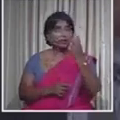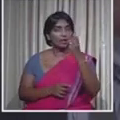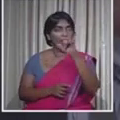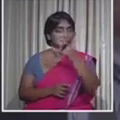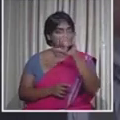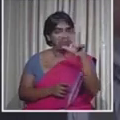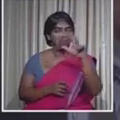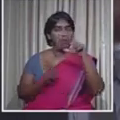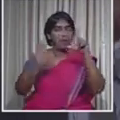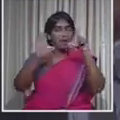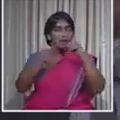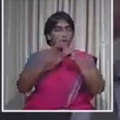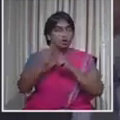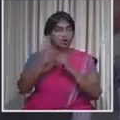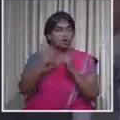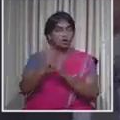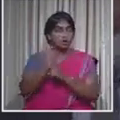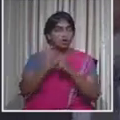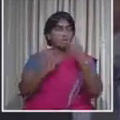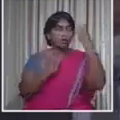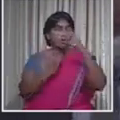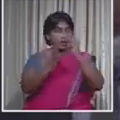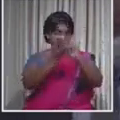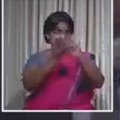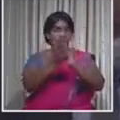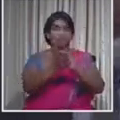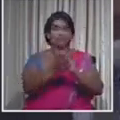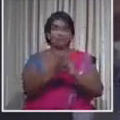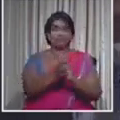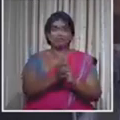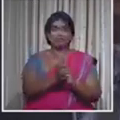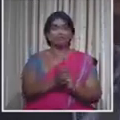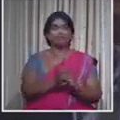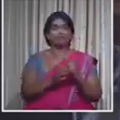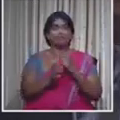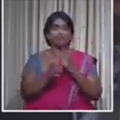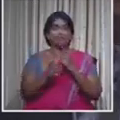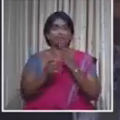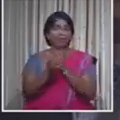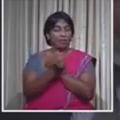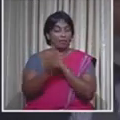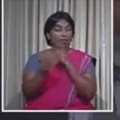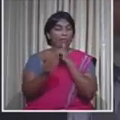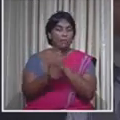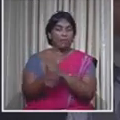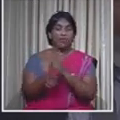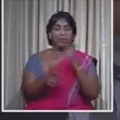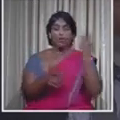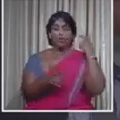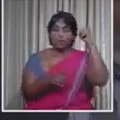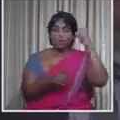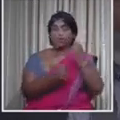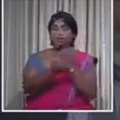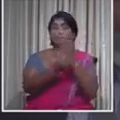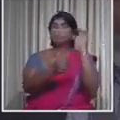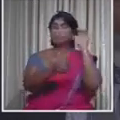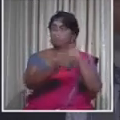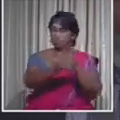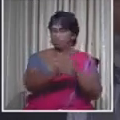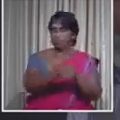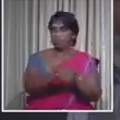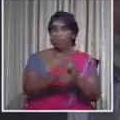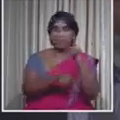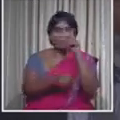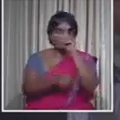2018 හත්වෙනි මාසේ 3 ලියා ගන්න. විවෘත වරෙන්තුවක් ගන්නවා මේ සහරන් හසීම අත්තරන් ගෝල ගන්න. ඊට